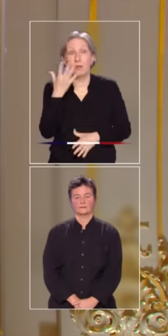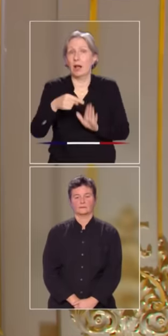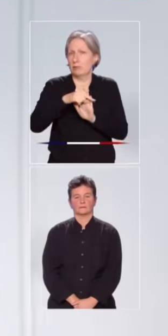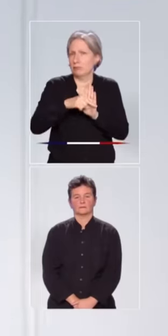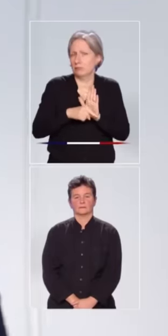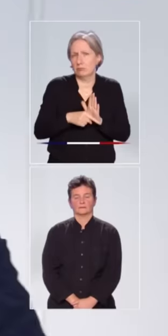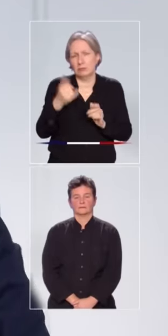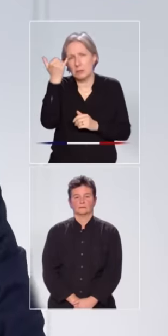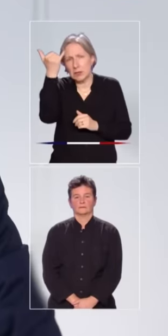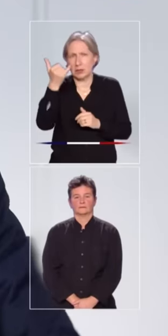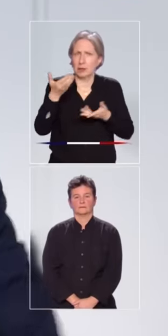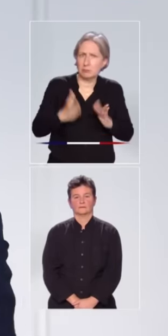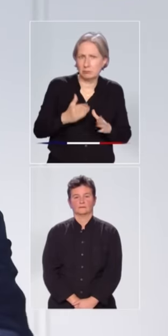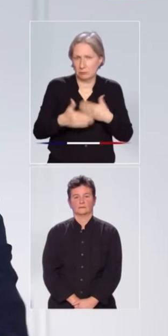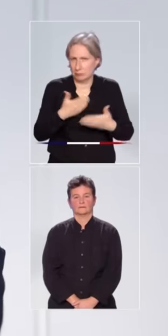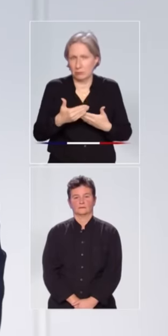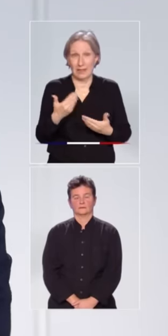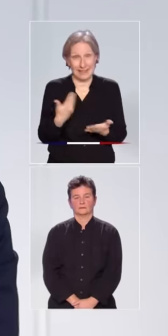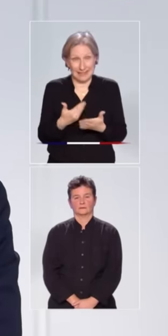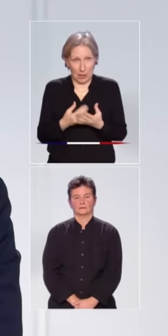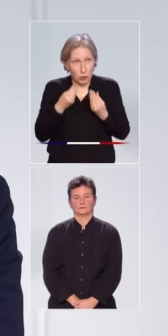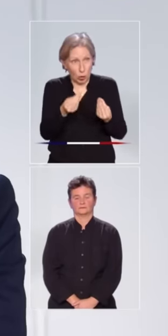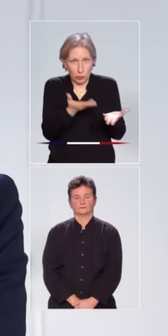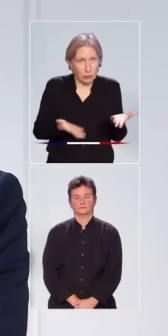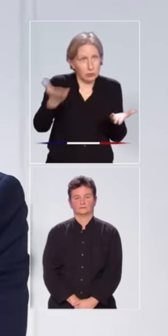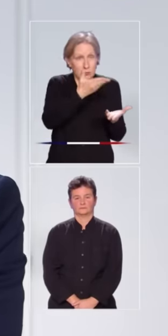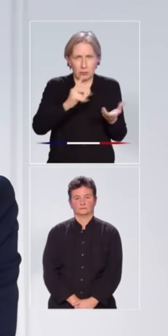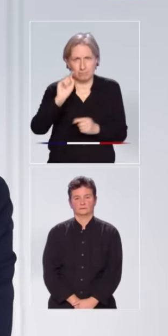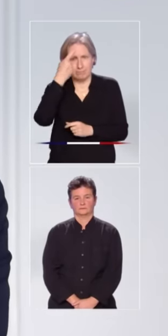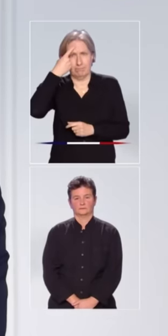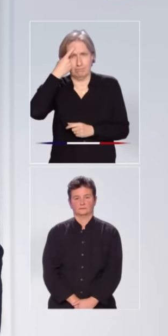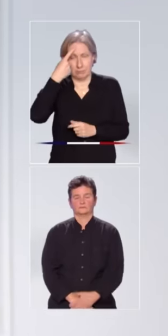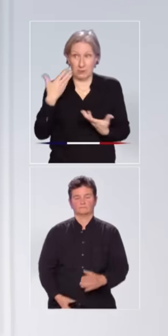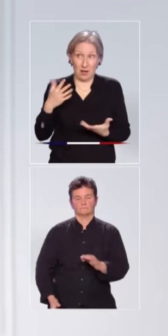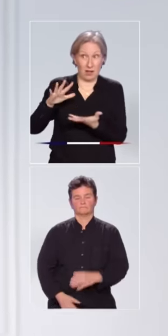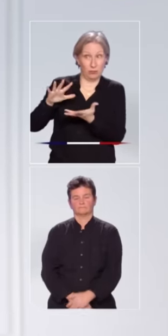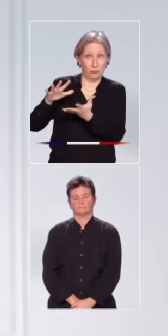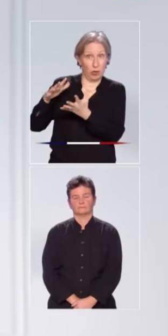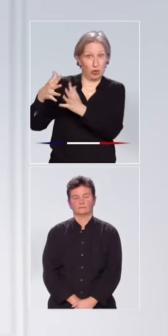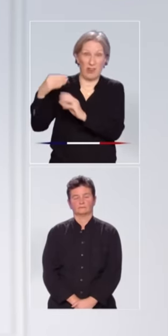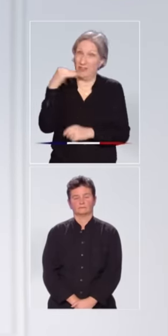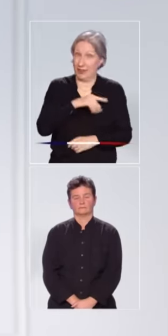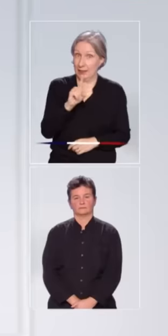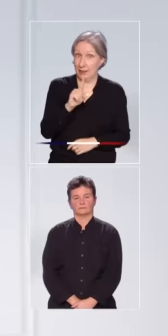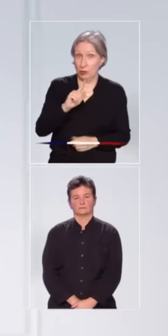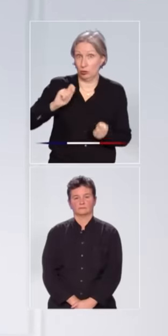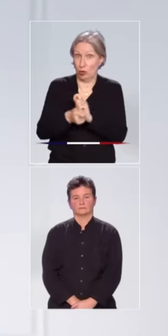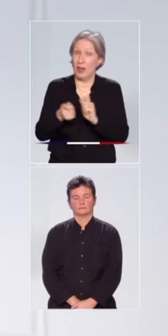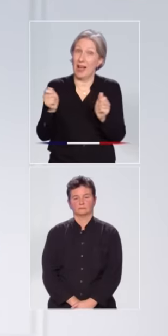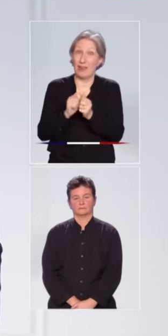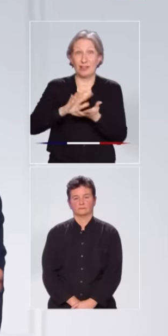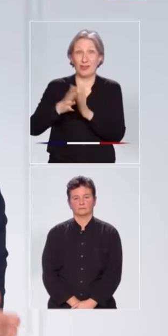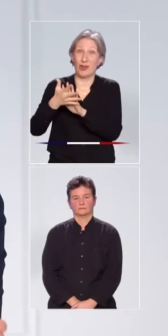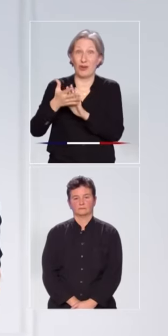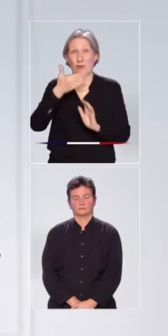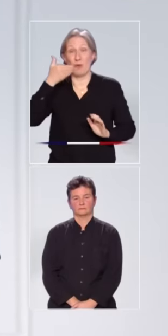et d'essayer d'aller plus loin et justement de faire réaliser à tout le monde que les choses changent, et qu'elles changent vite, et qu'elles ne changent pas dans le bon sens. Et